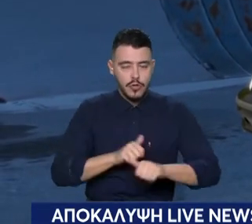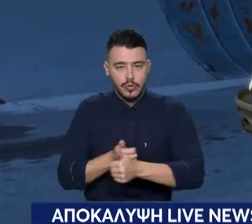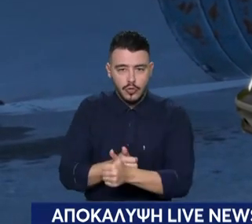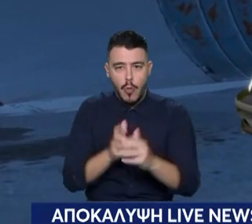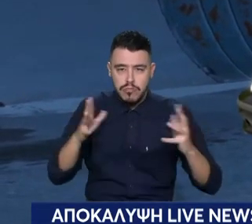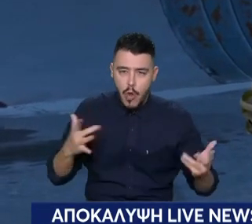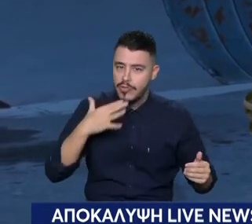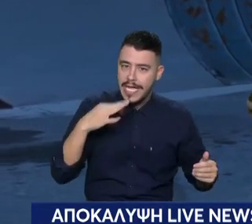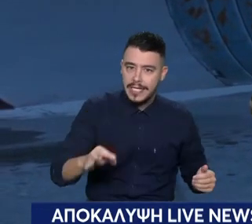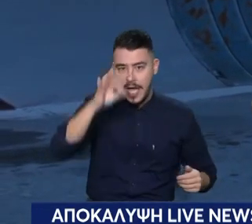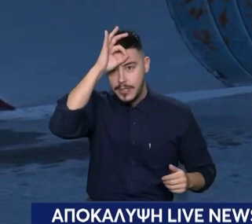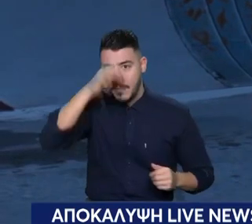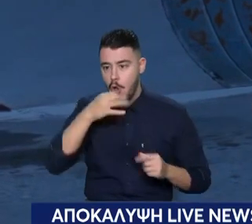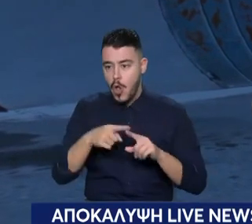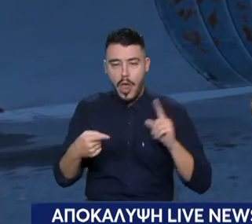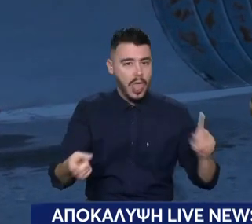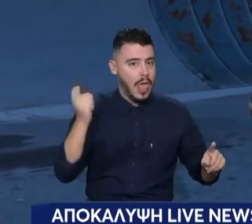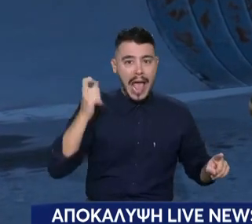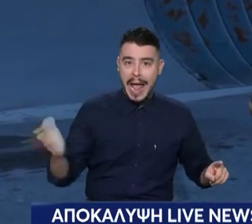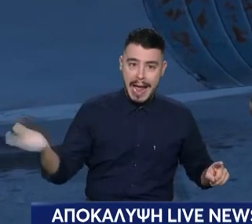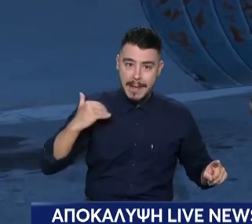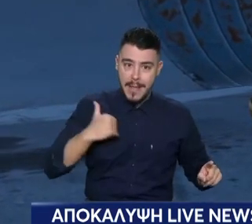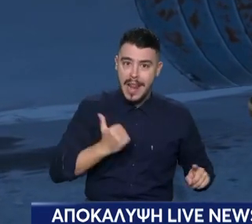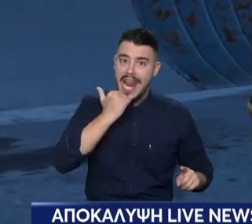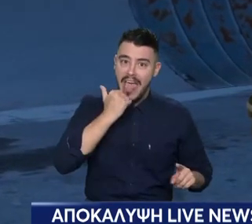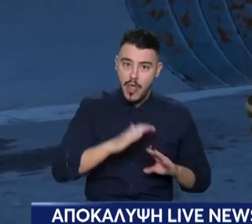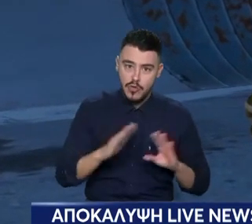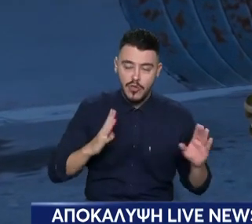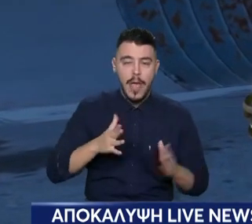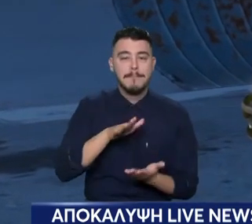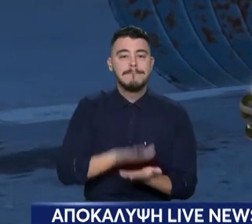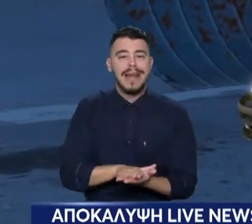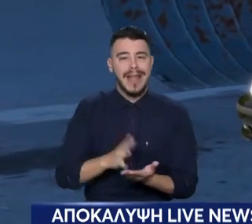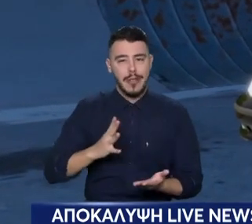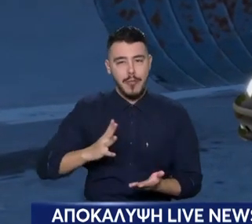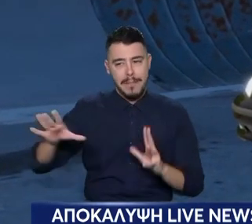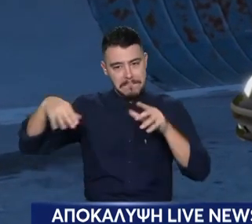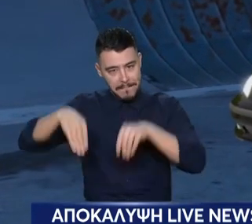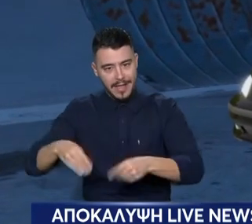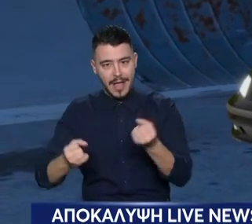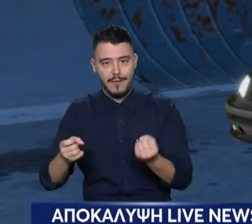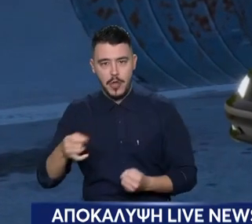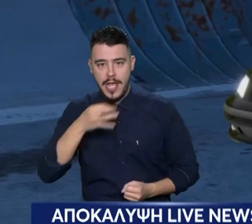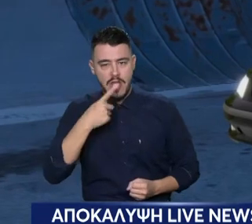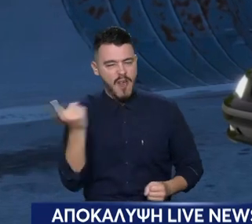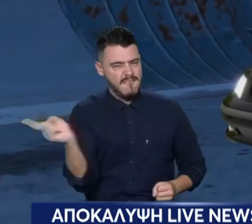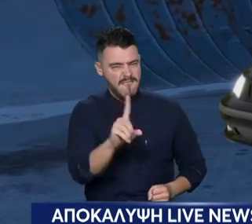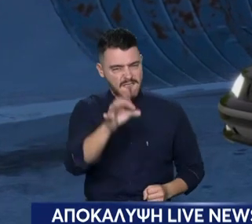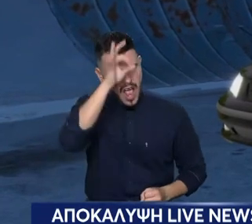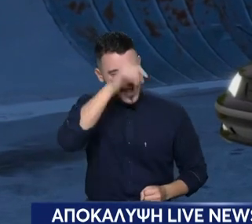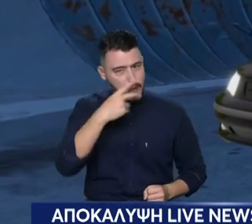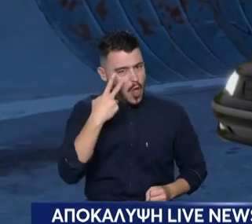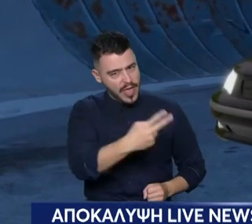Ο αστυνομικός έλεγε «Δεν πυροβόλησα». Οι μάρτυρες όσοι ήταν εκεί έλεγαν ότι ο αστυνομικός